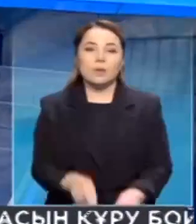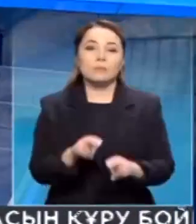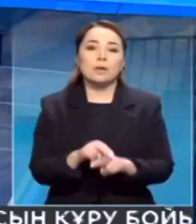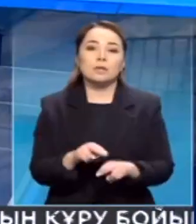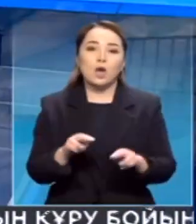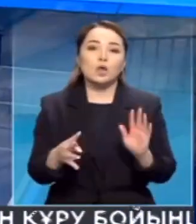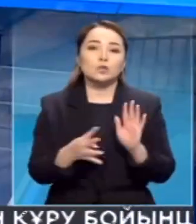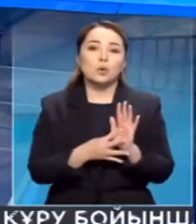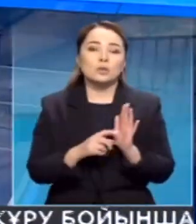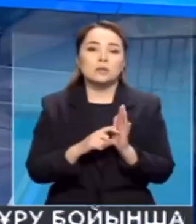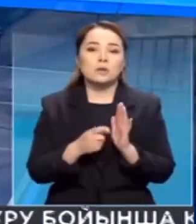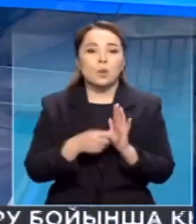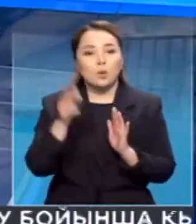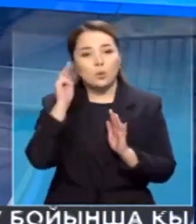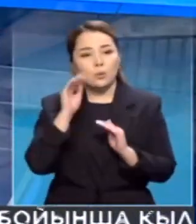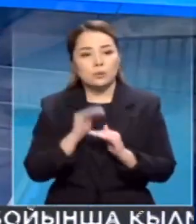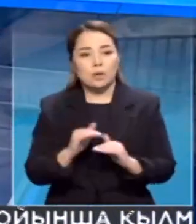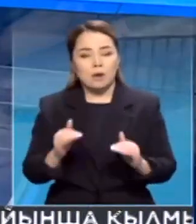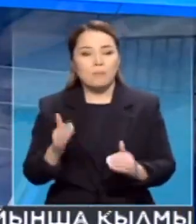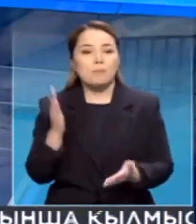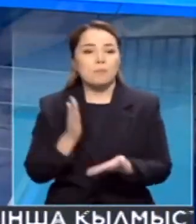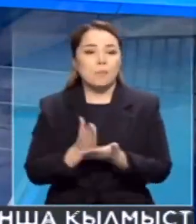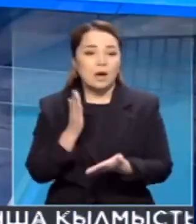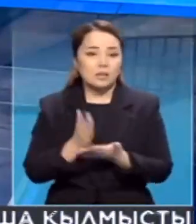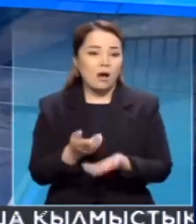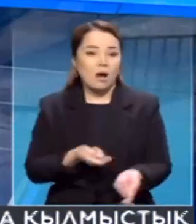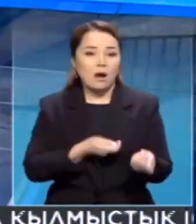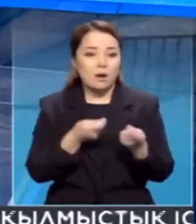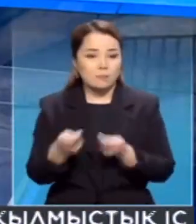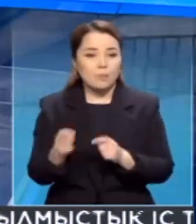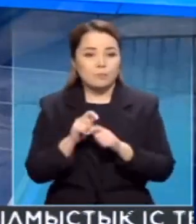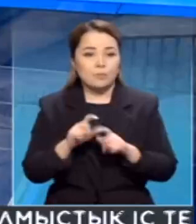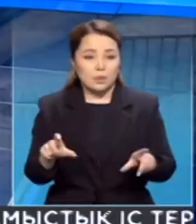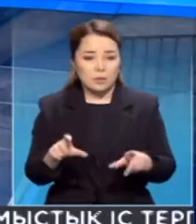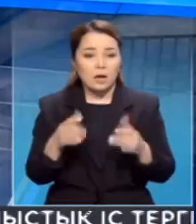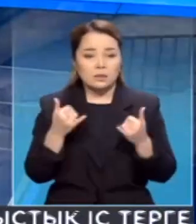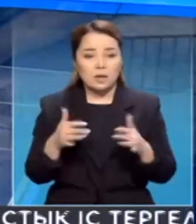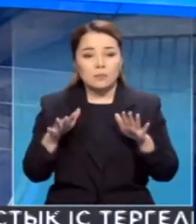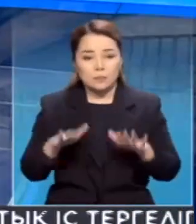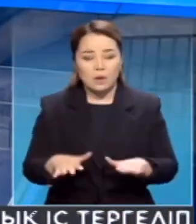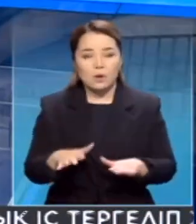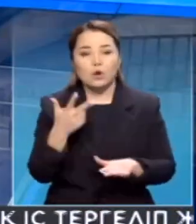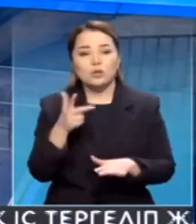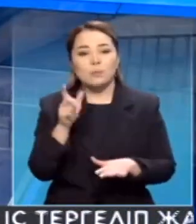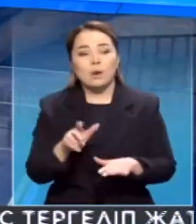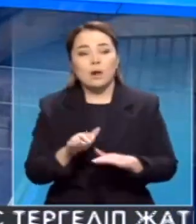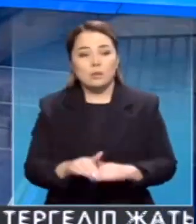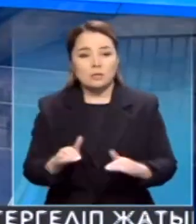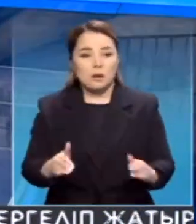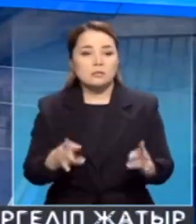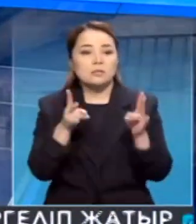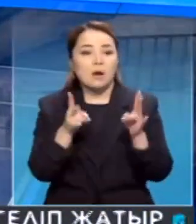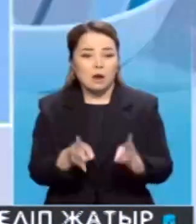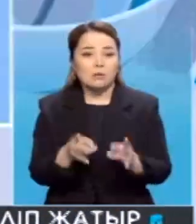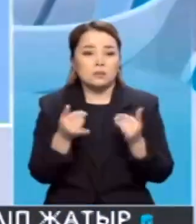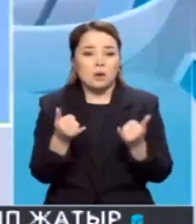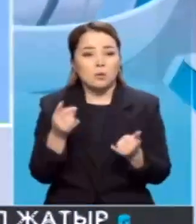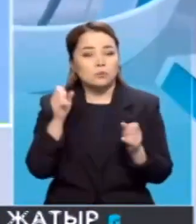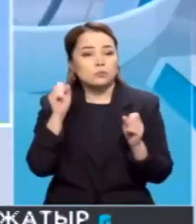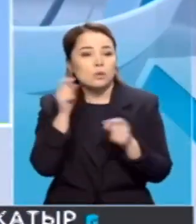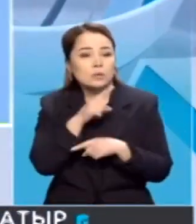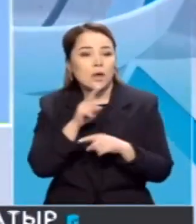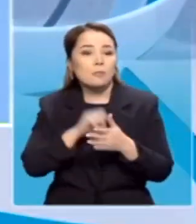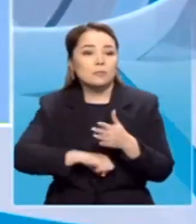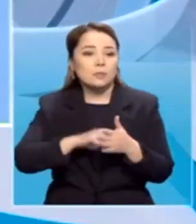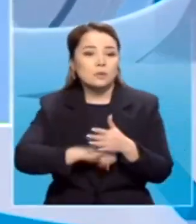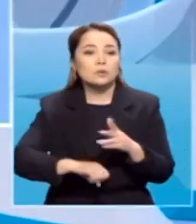Петропавлда 9-ші сынып оқушысы мектепке балта апарып, 3 баланы жарақаттады. Өңірдегі тілшіміз Эльмира Каленова дәл қазір тікелей байланысқа шығып тұр бізбен